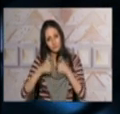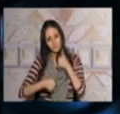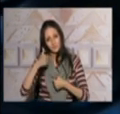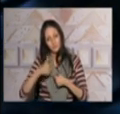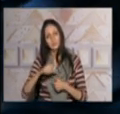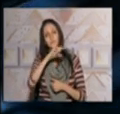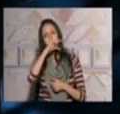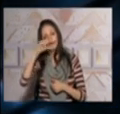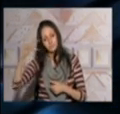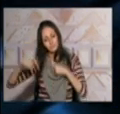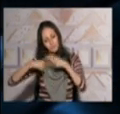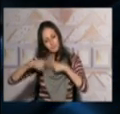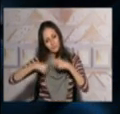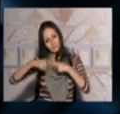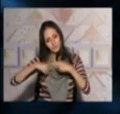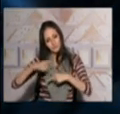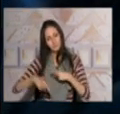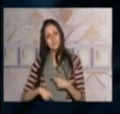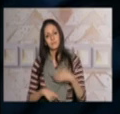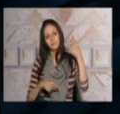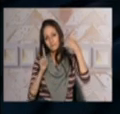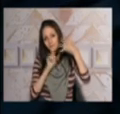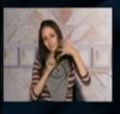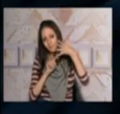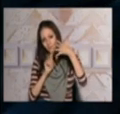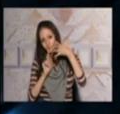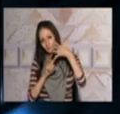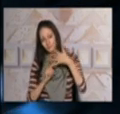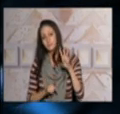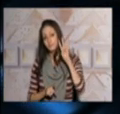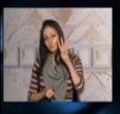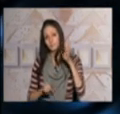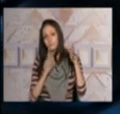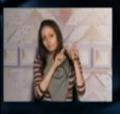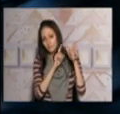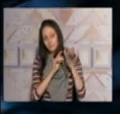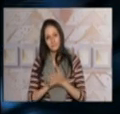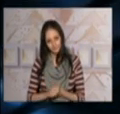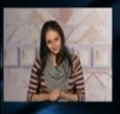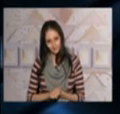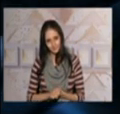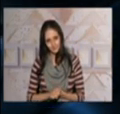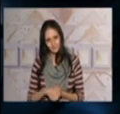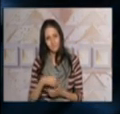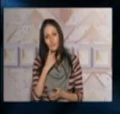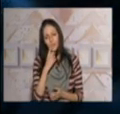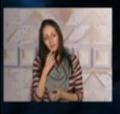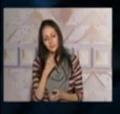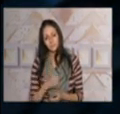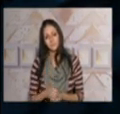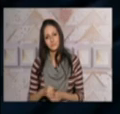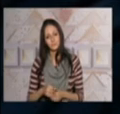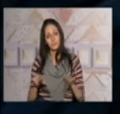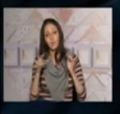النقل، وهي في مقدمتها سنة رابعة ابتدائي سنة خمسة ابتدائي. فهنا تقرر أو طبقا